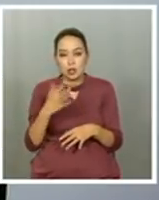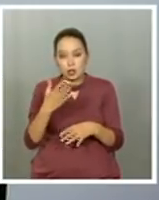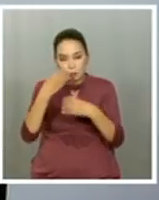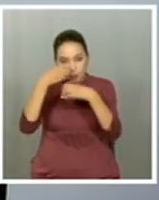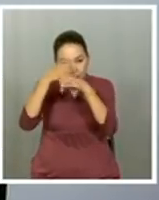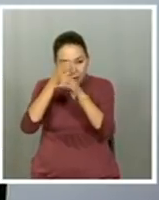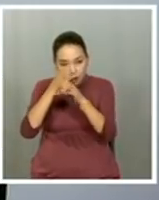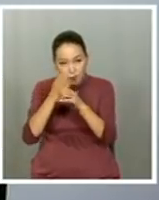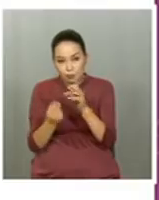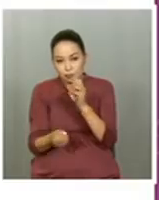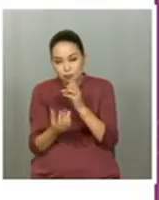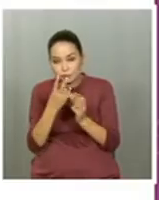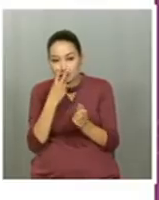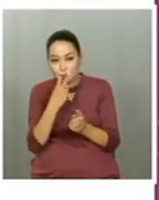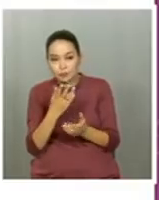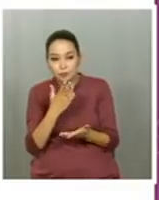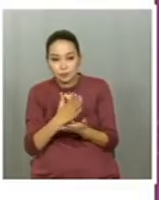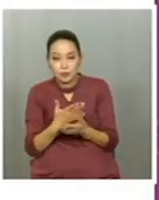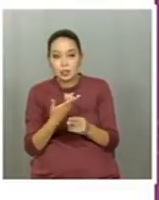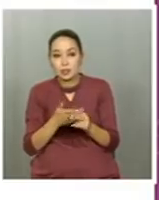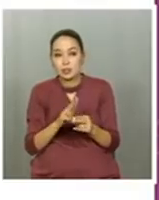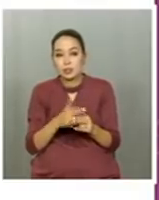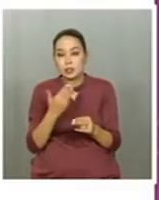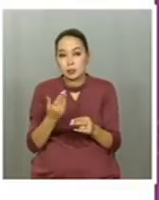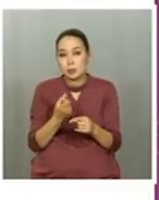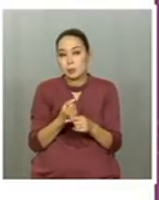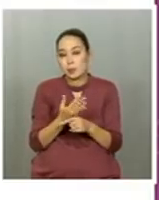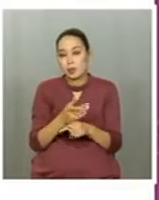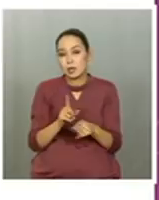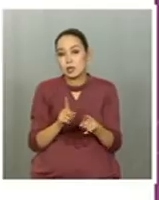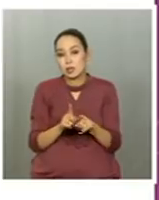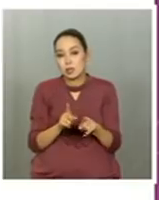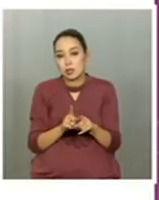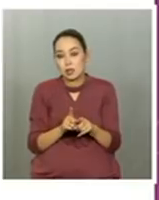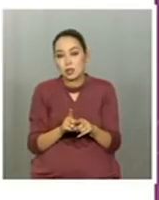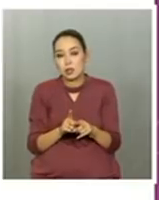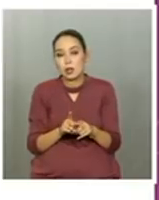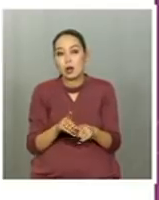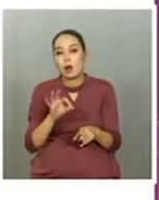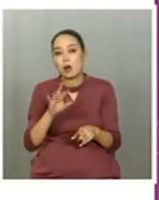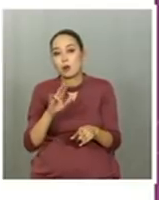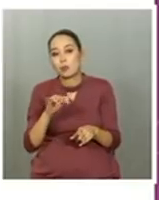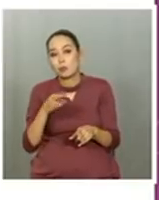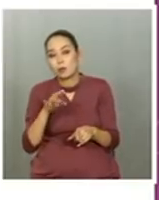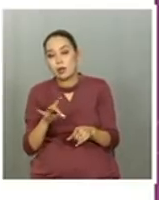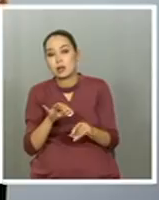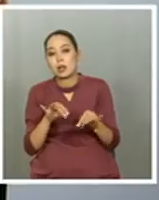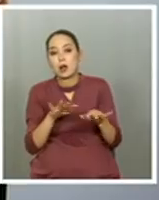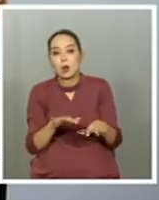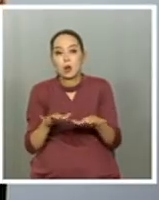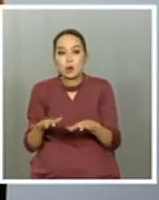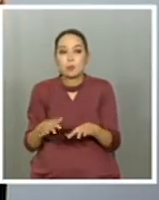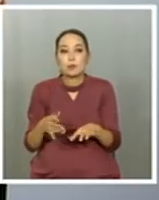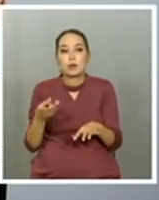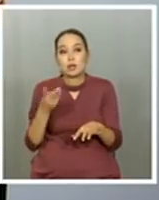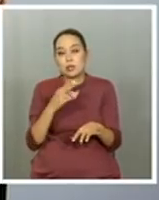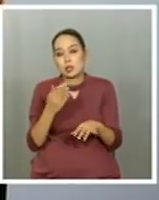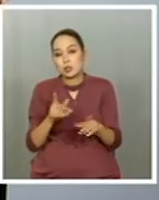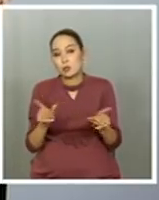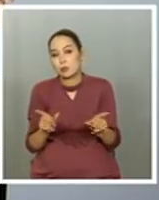қолданамыз. Бұл жерде айтып өтетін бір нәрсе, окуляр мен объективтің екеуінің көбейтіндісі